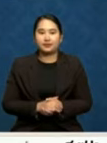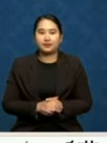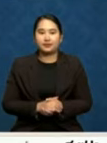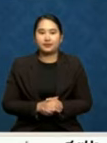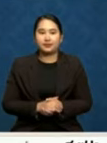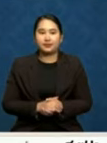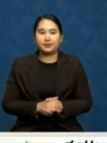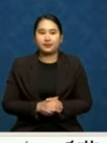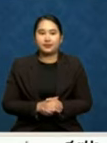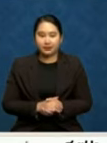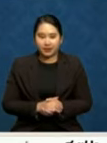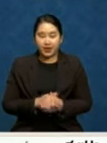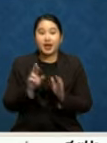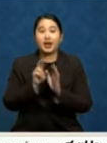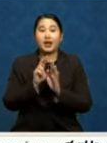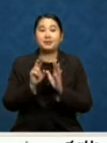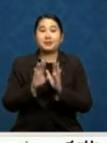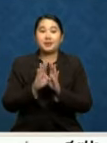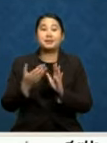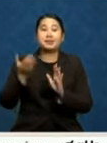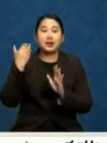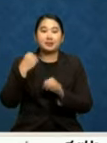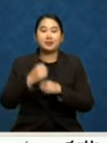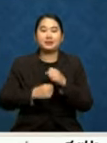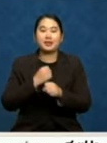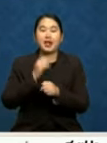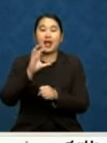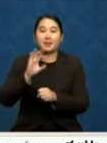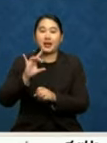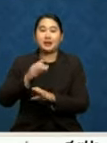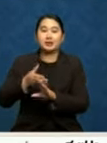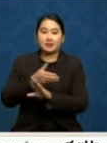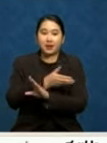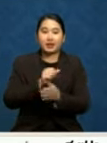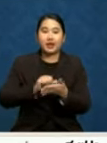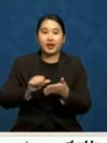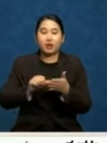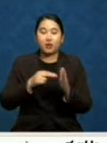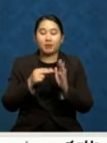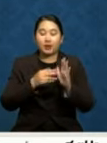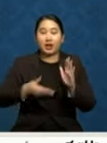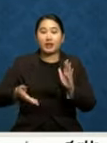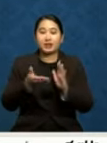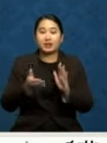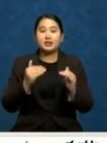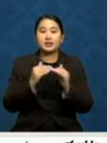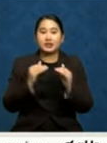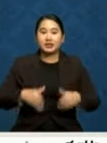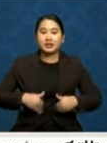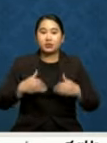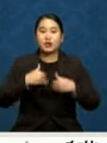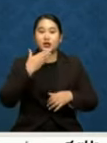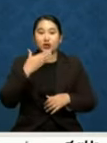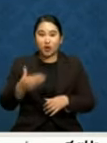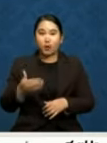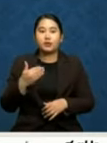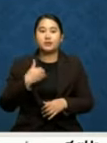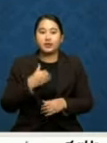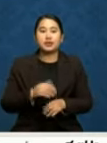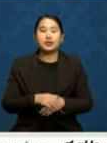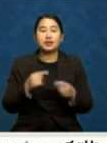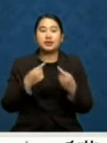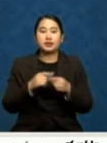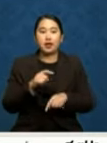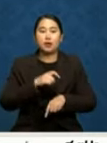กลับไปใช้ก่อนระเบียบเดิมที่เรามีแก้ไขในปี58นะครับก็คือทุกท่านมีสิทธิ์ที่จะได้รับเงินตลอดชีพนะครับเพียงแต่ว่าระ